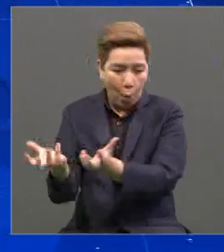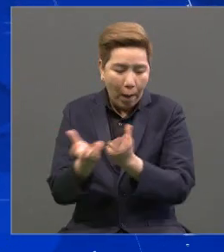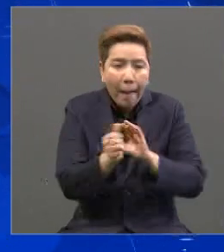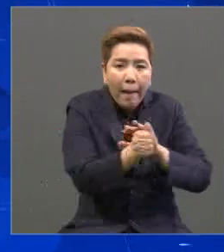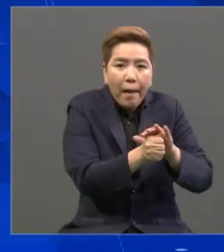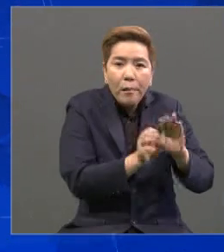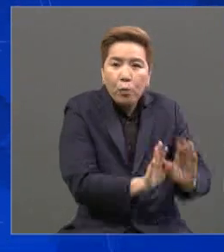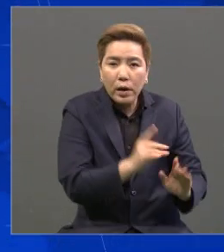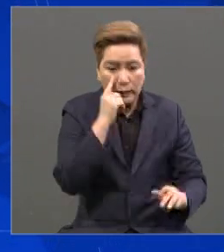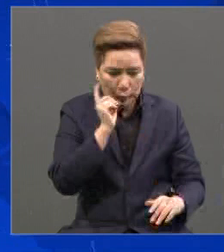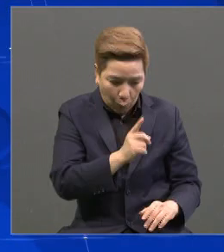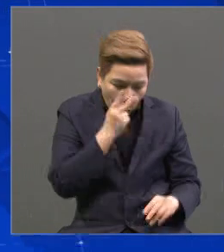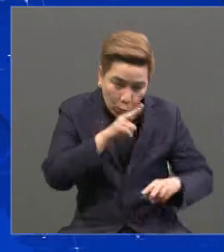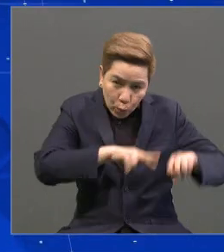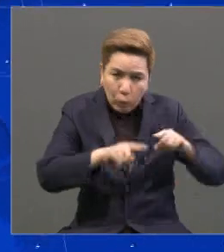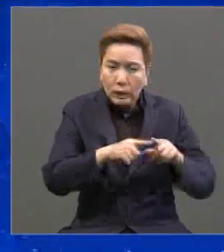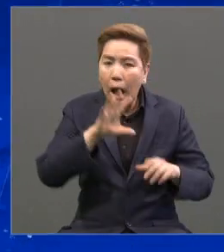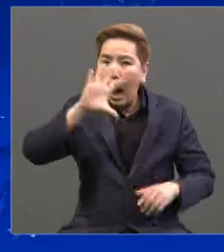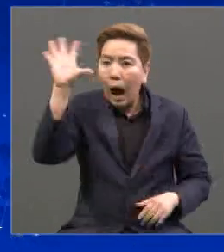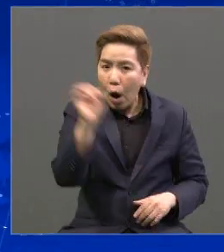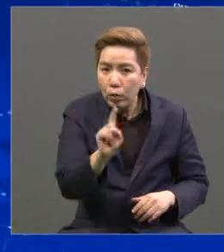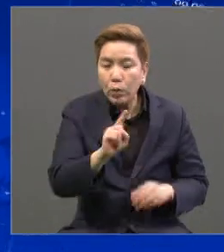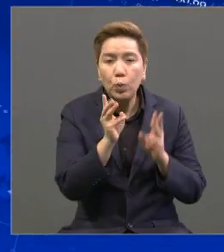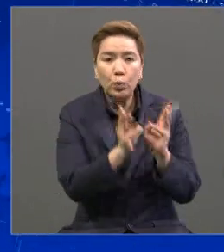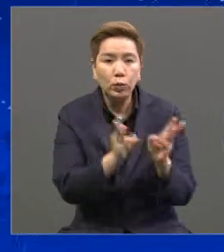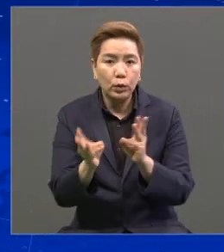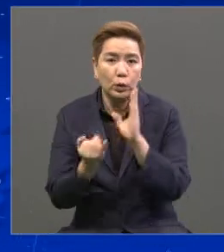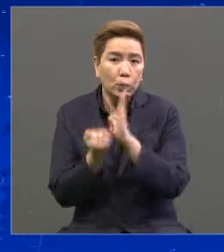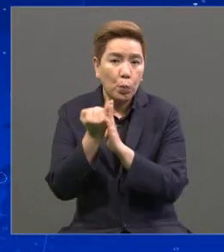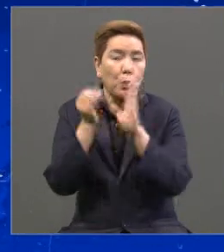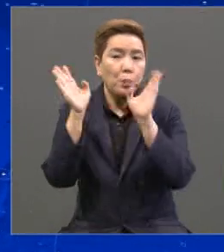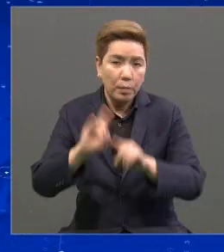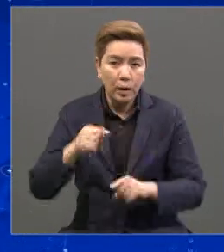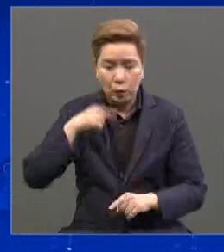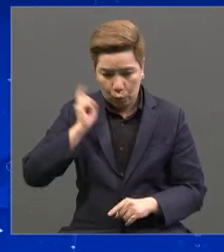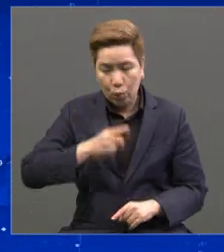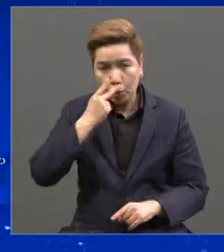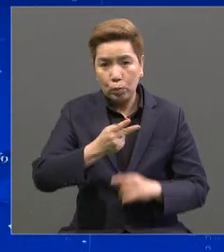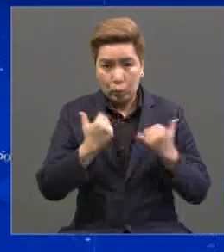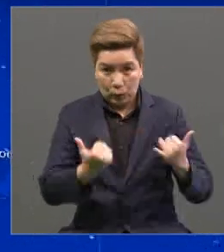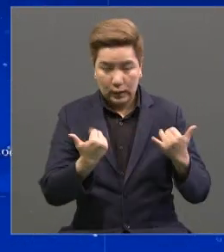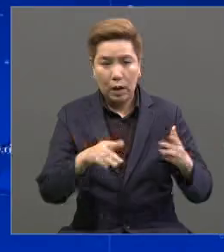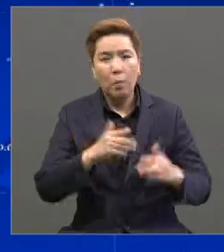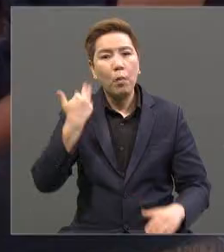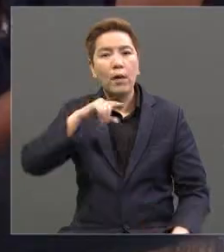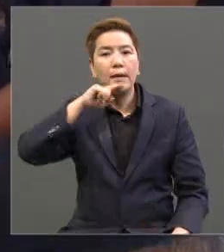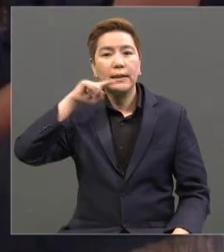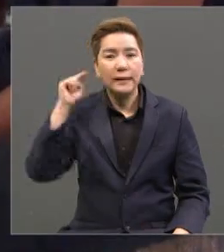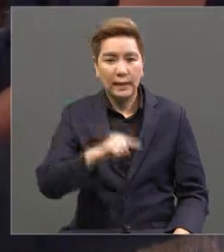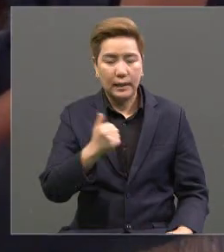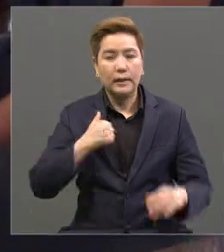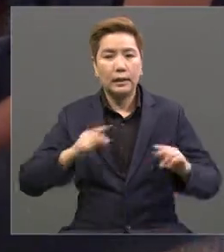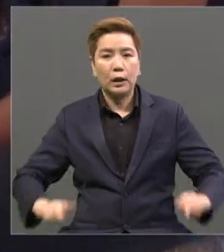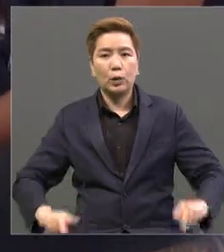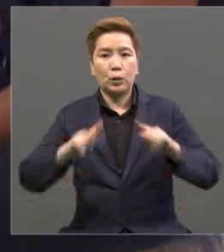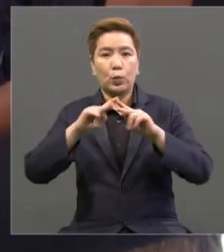พลิงรวมทั้งที่มาของดอกไม้เพลิงด้วยว่าที่มานั้นได้มาอย่างไรด้วยค่ะ ก็หลังจากที่มีคำสั่งจากก